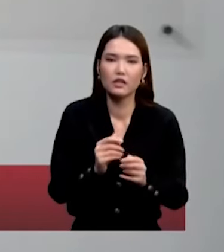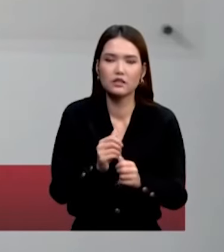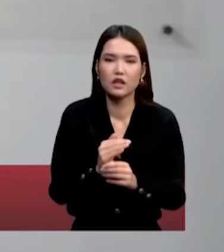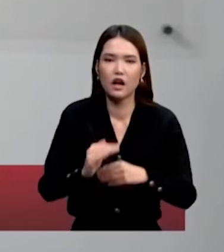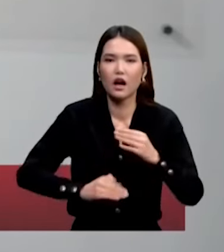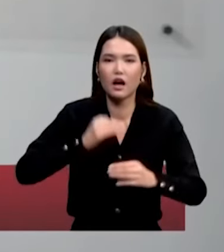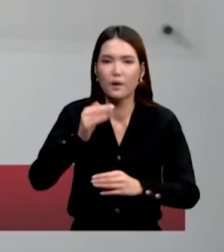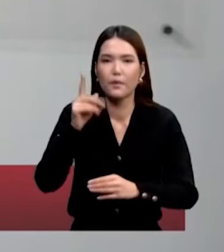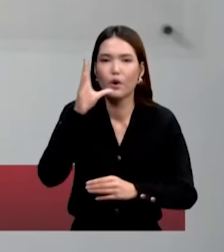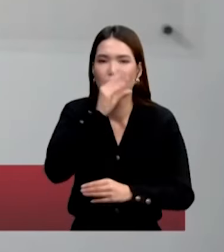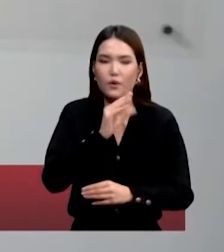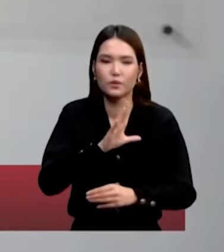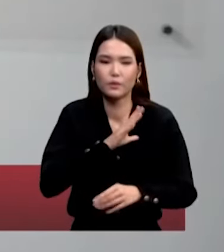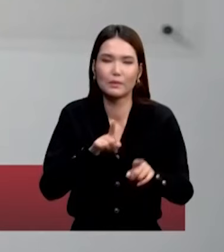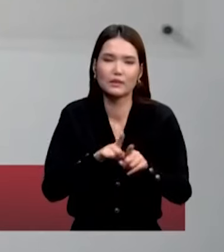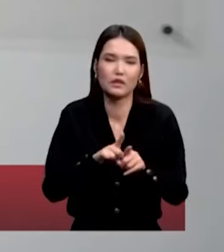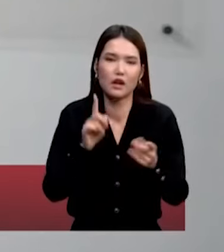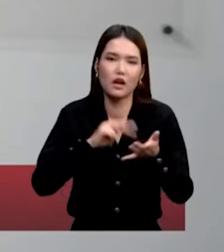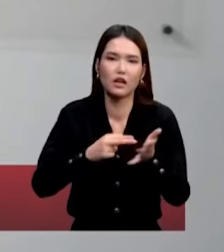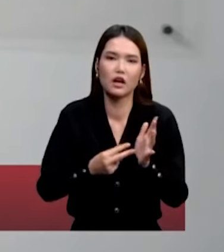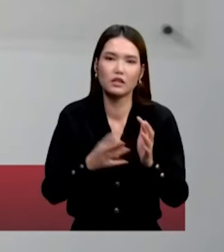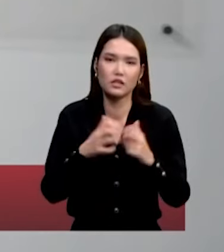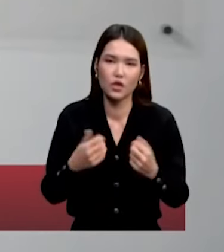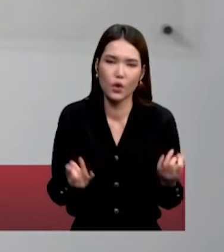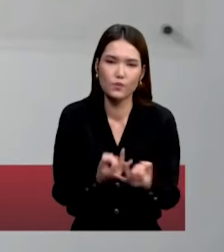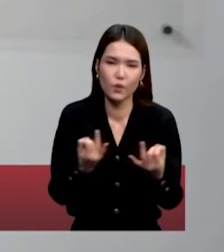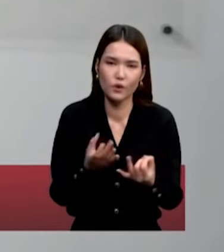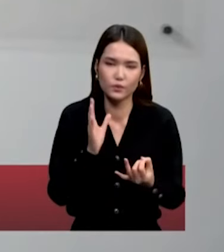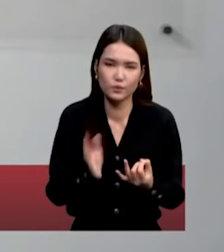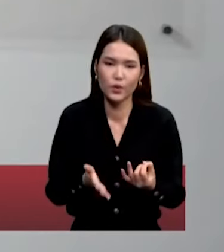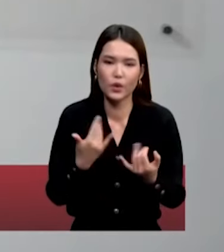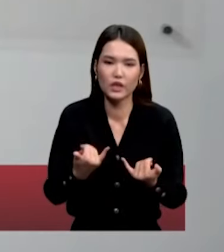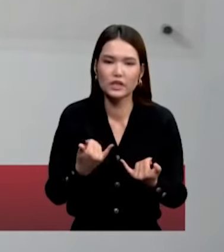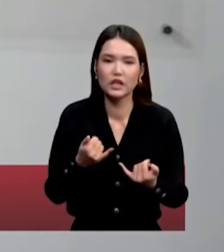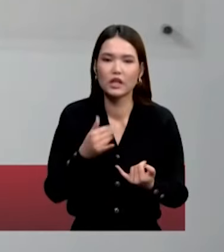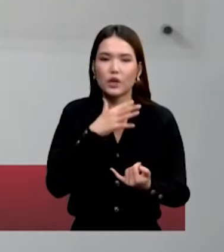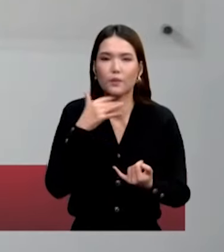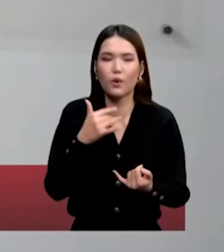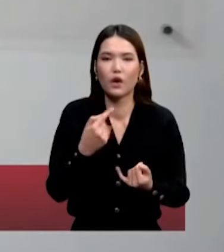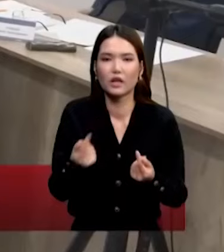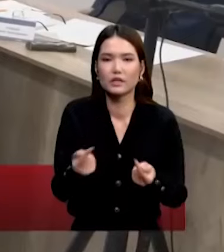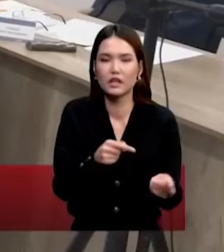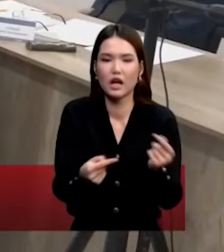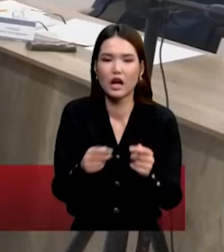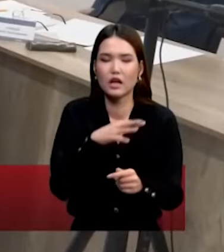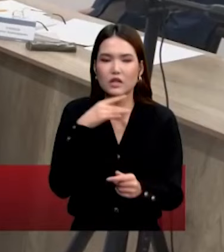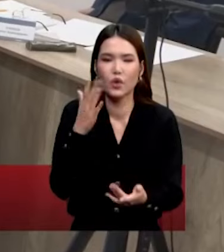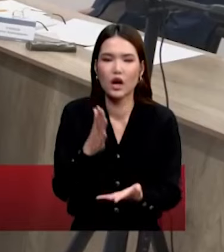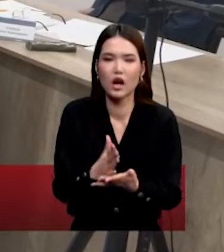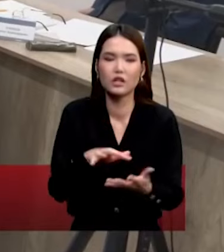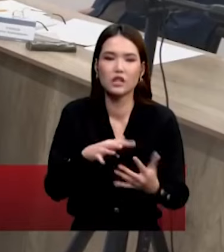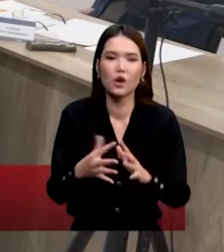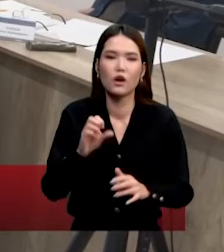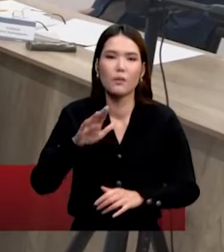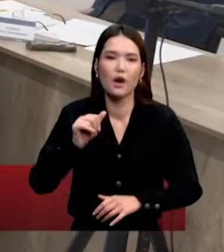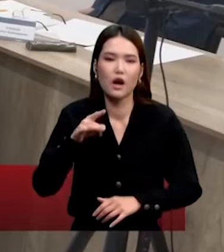аламыз, осы ережен соны қарастырып жатырмыз. Бұл да оңай мәселе емес, себебі ережелер көп қарама-қайшы бір-біріне келеді. Ал ауыл партиясы